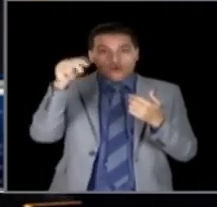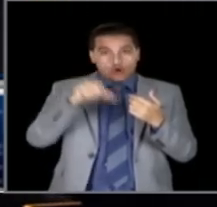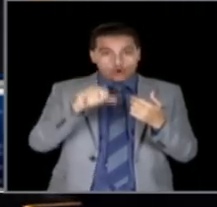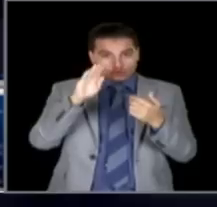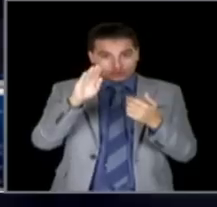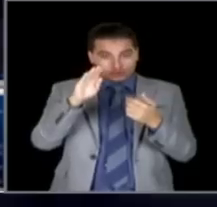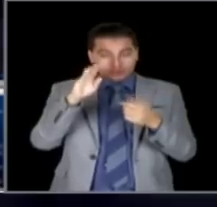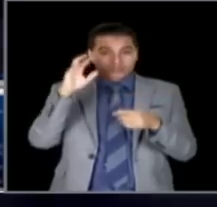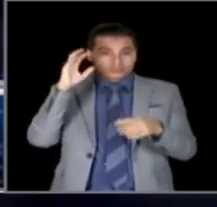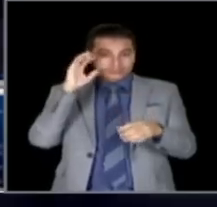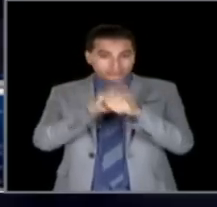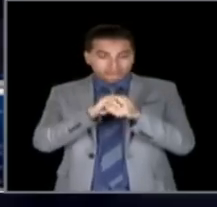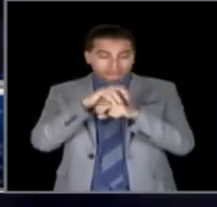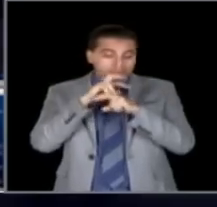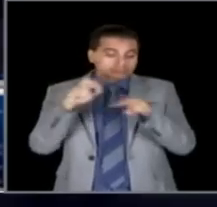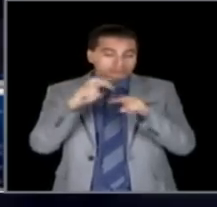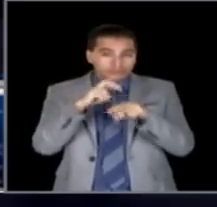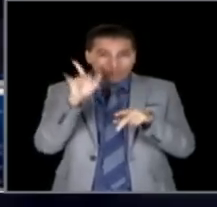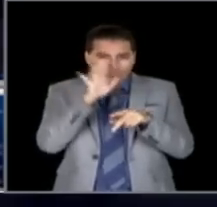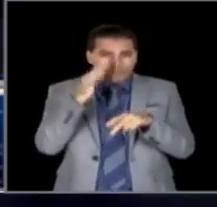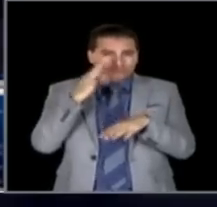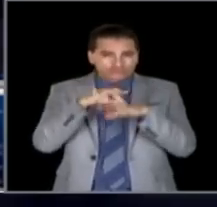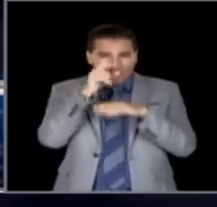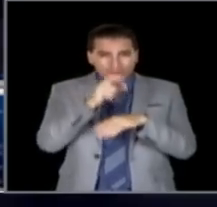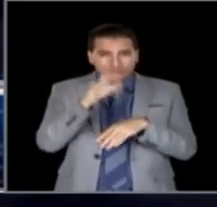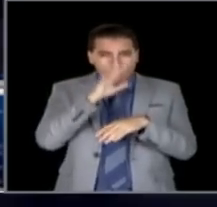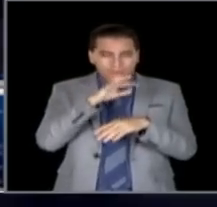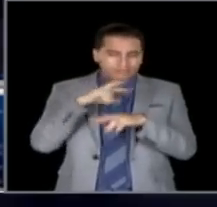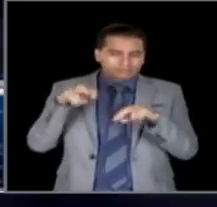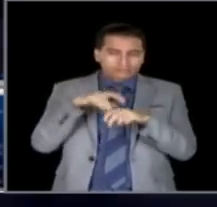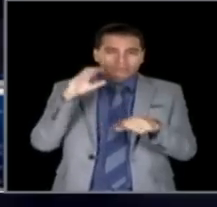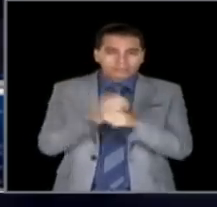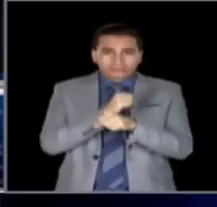اكتشفوها في مخطوط يعود تاريخه للعصور الوسطى.